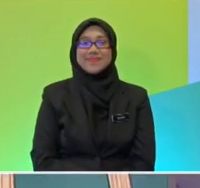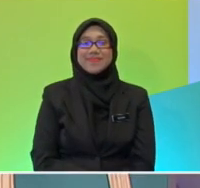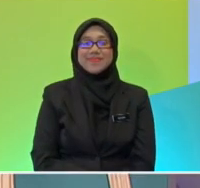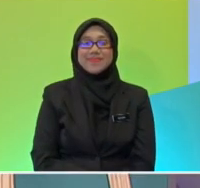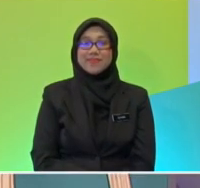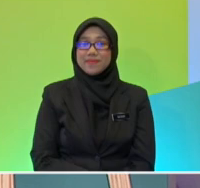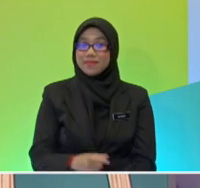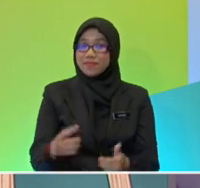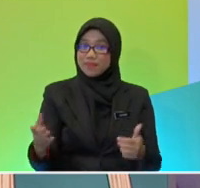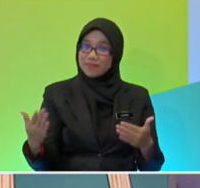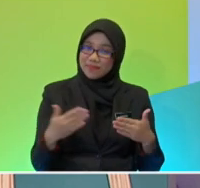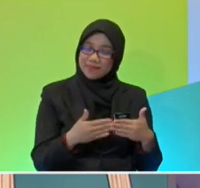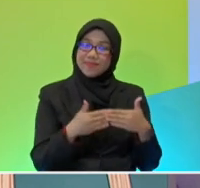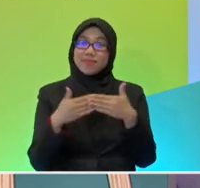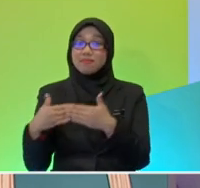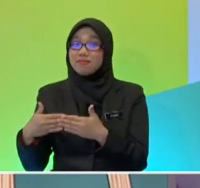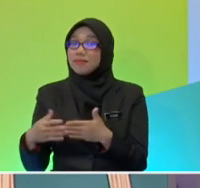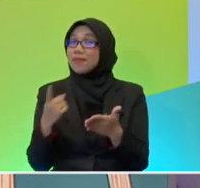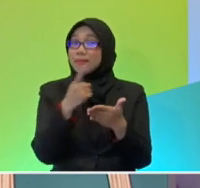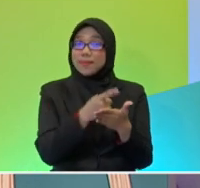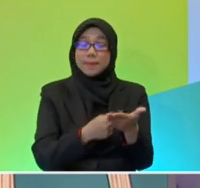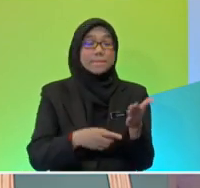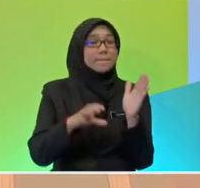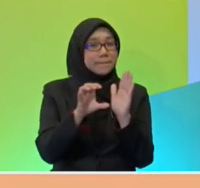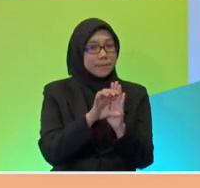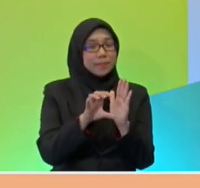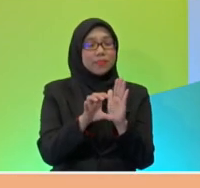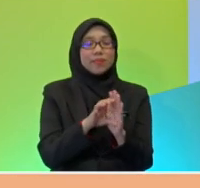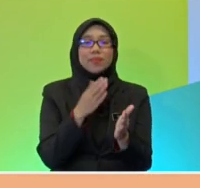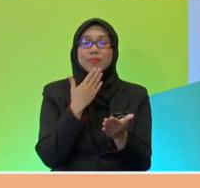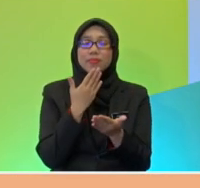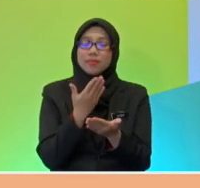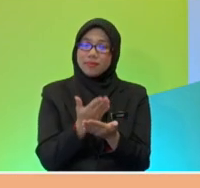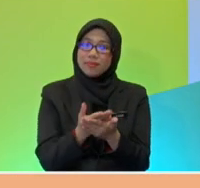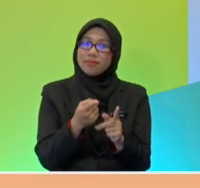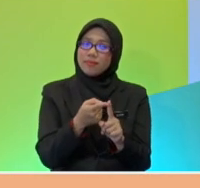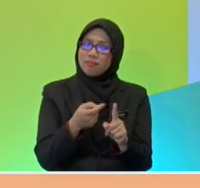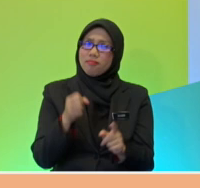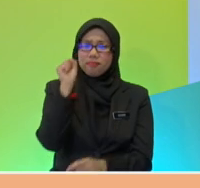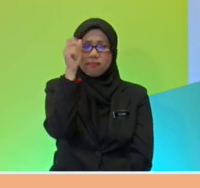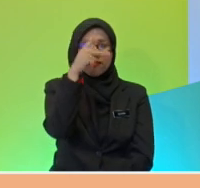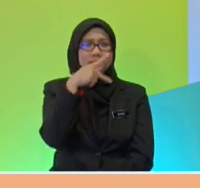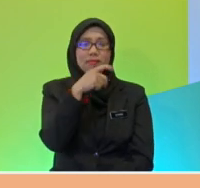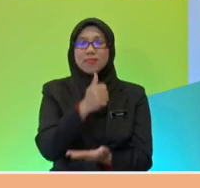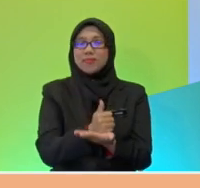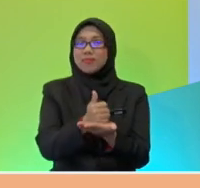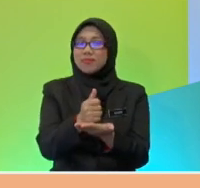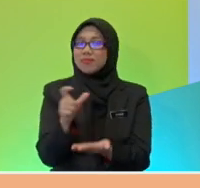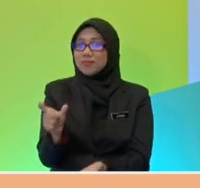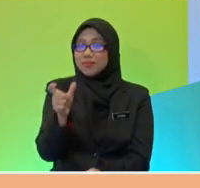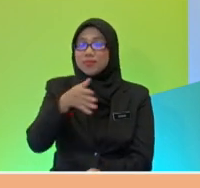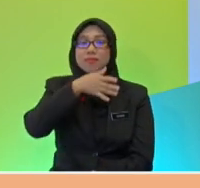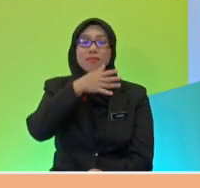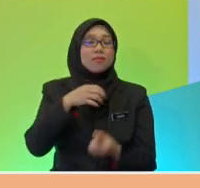yang berikutnya apa teladan yang boleh diambil dari sifat amanah Nabi Muhammad SAW yang telah kita